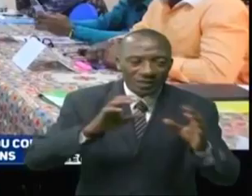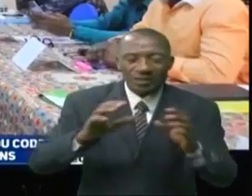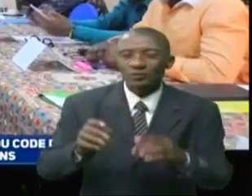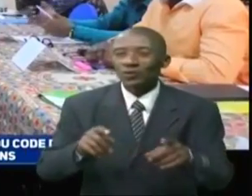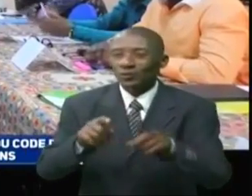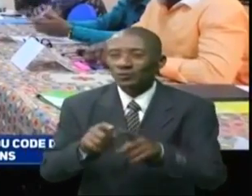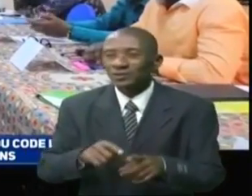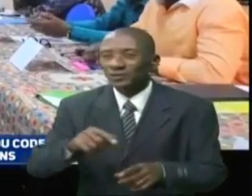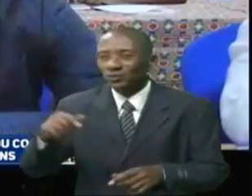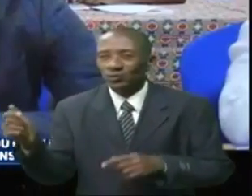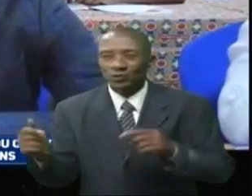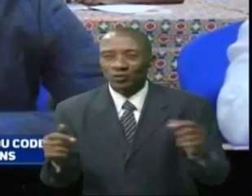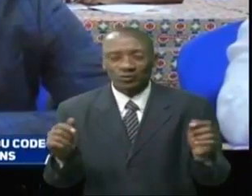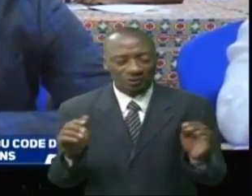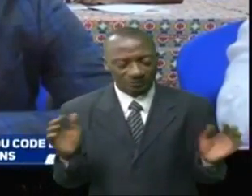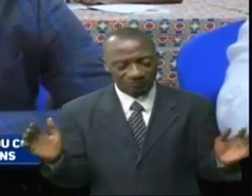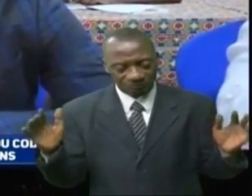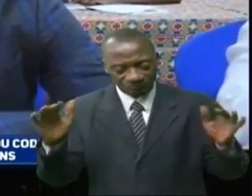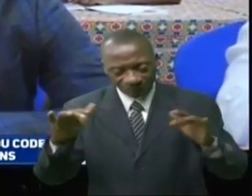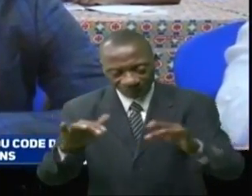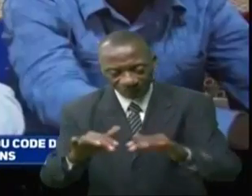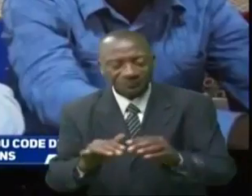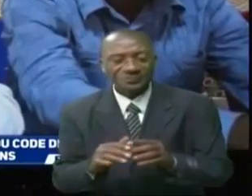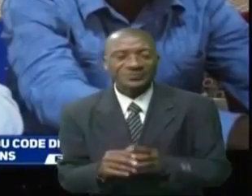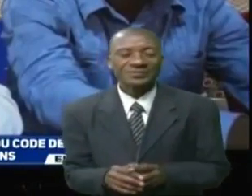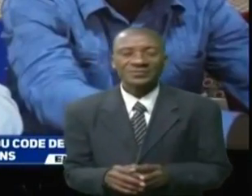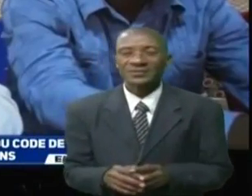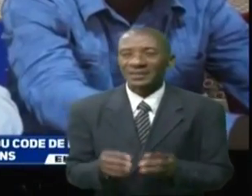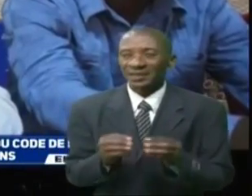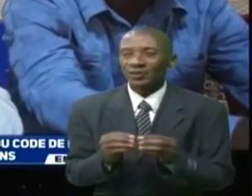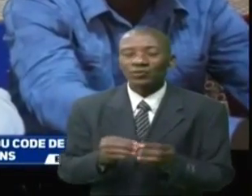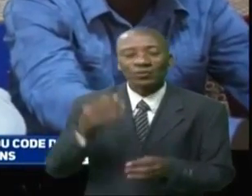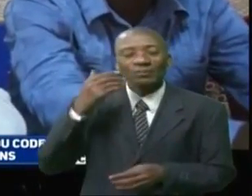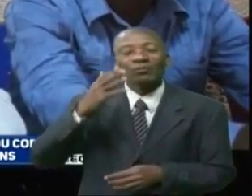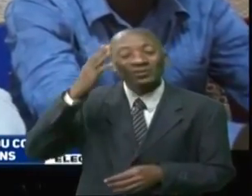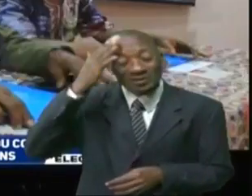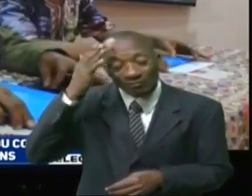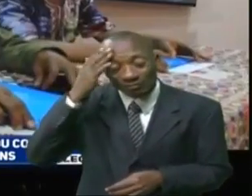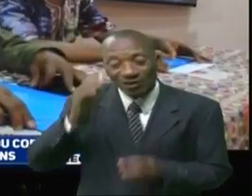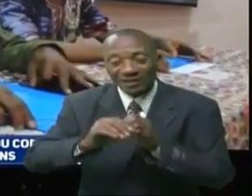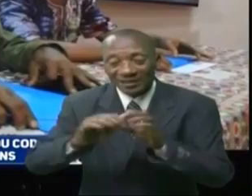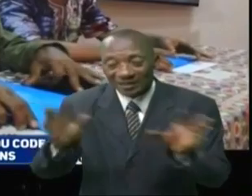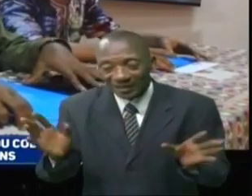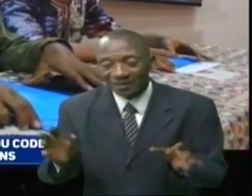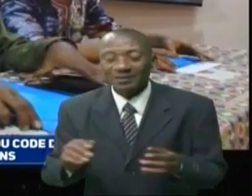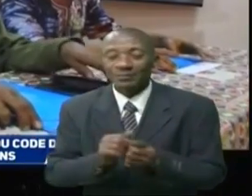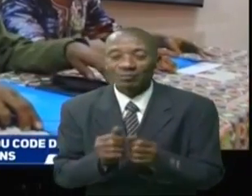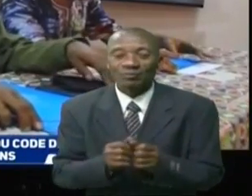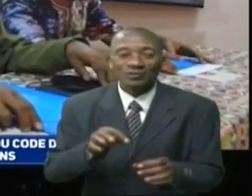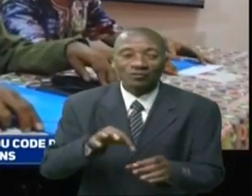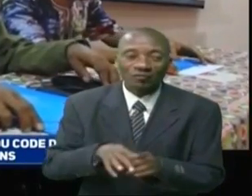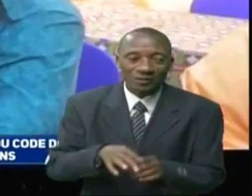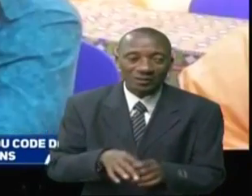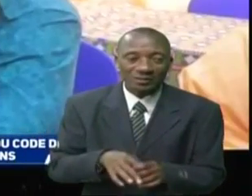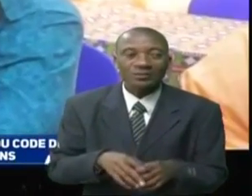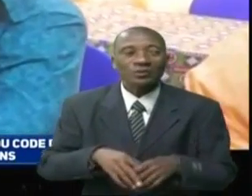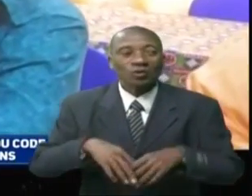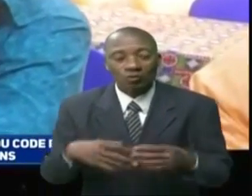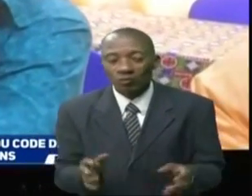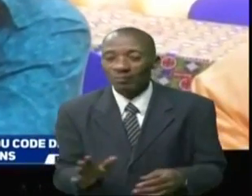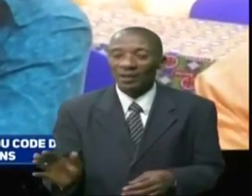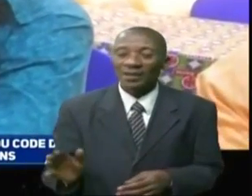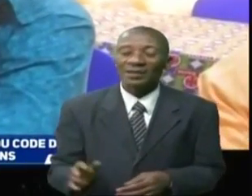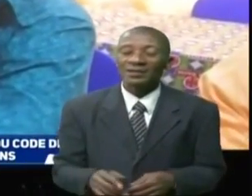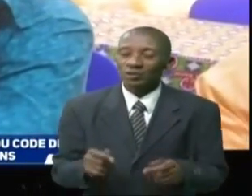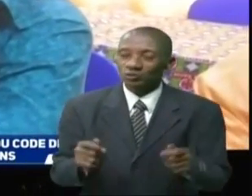un engagement, celui de couvrir dans les règles de l'art les élections à tous les niveaux en République démocratique du Congo. Les participants